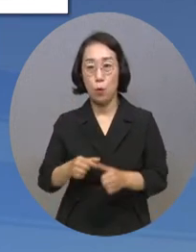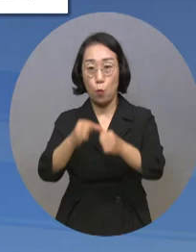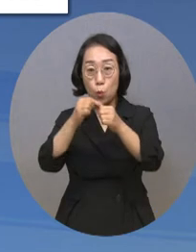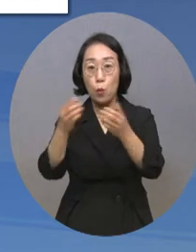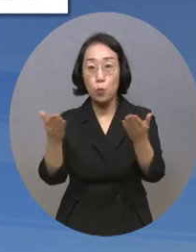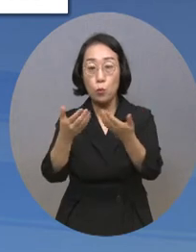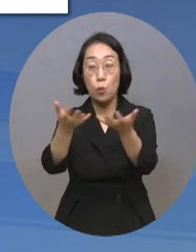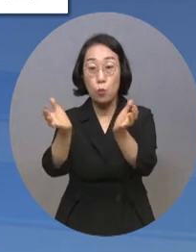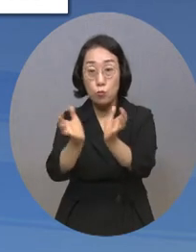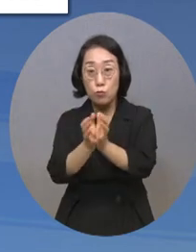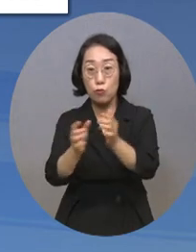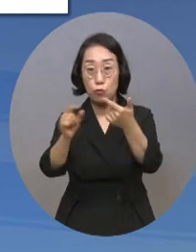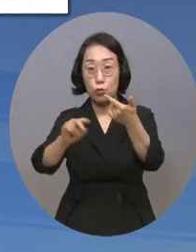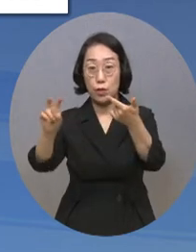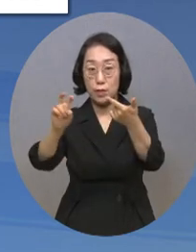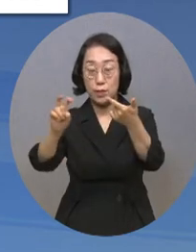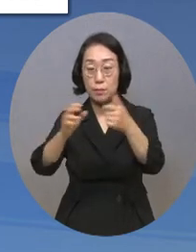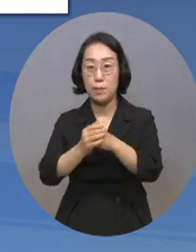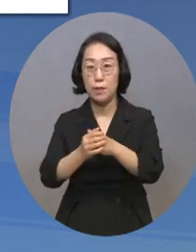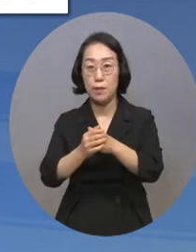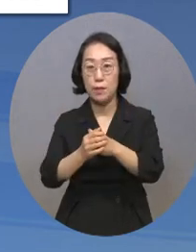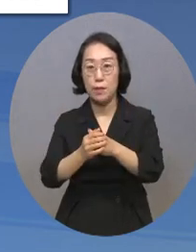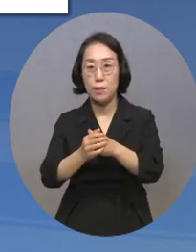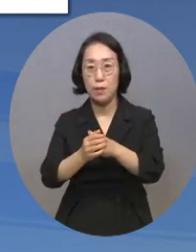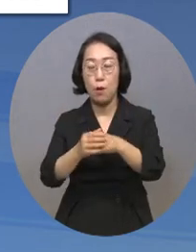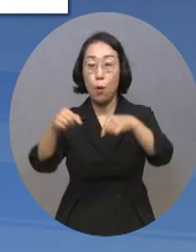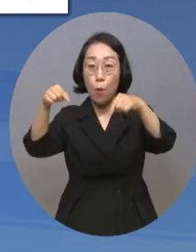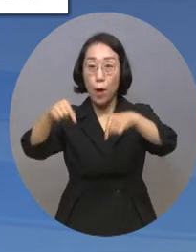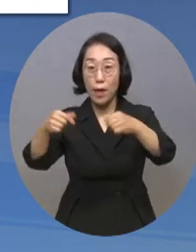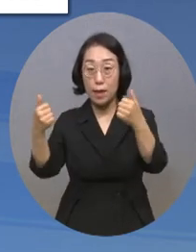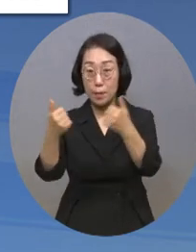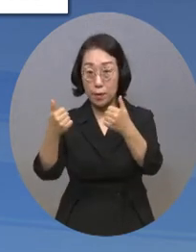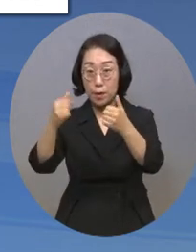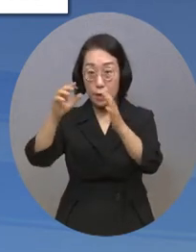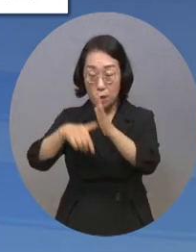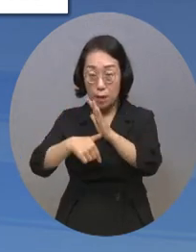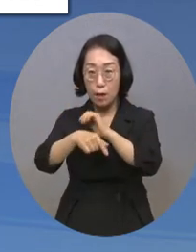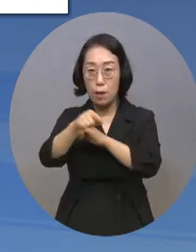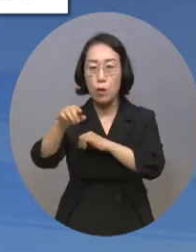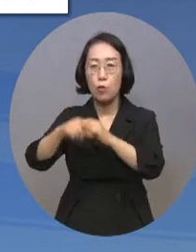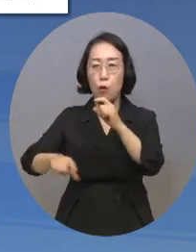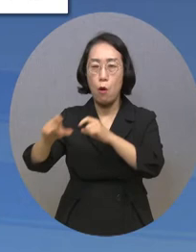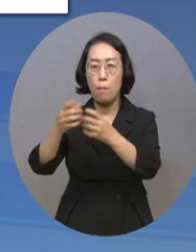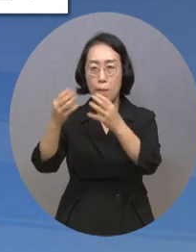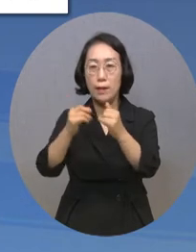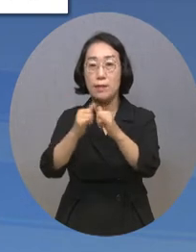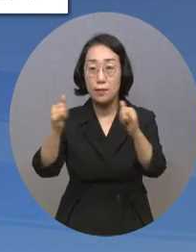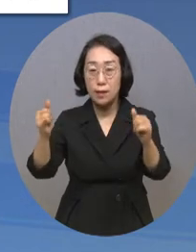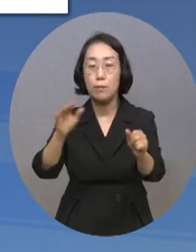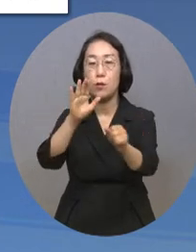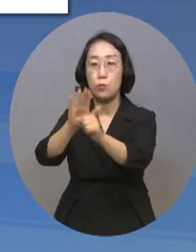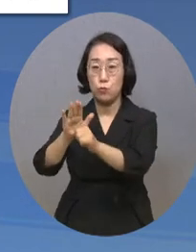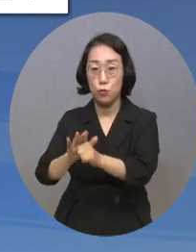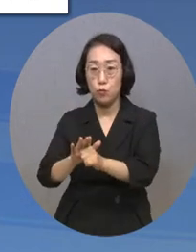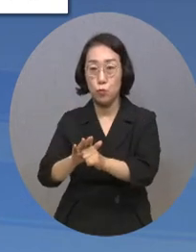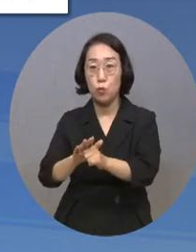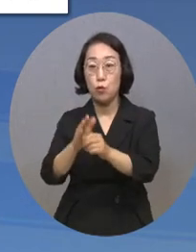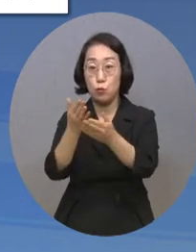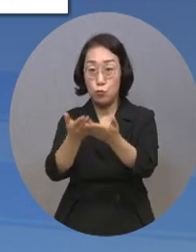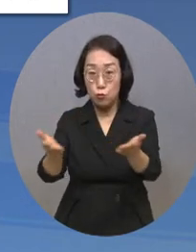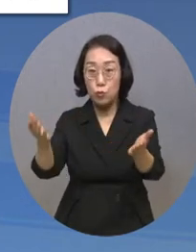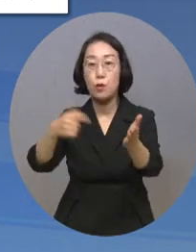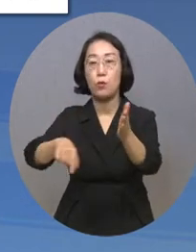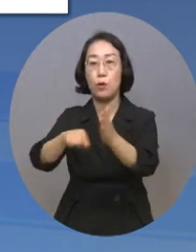고용노동부는 지난 6월 22일 고용정책심의회의에서 더 많은 청년이 국민취업지원제도에 도움을 받을 수